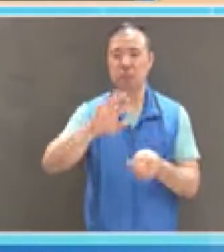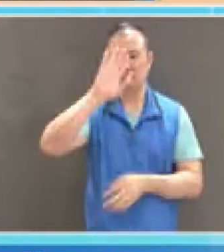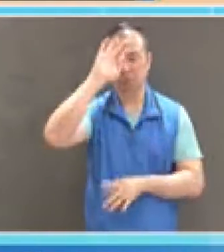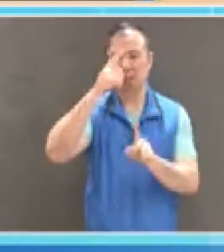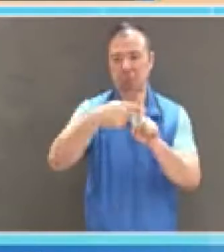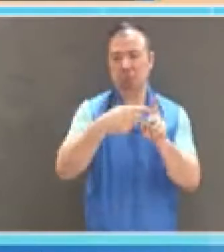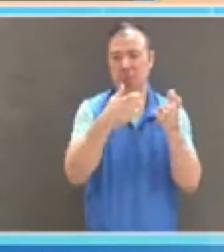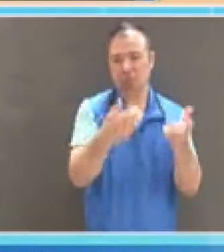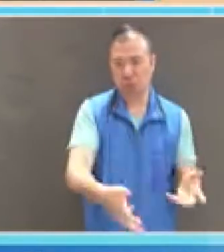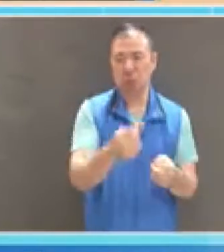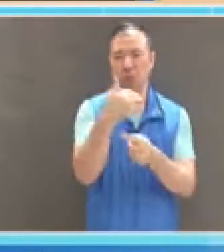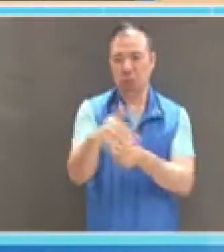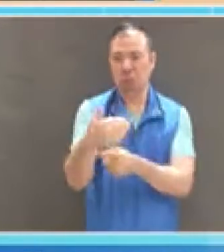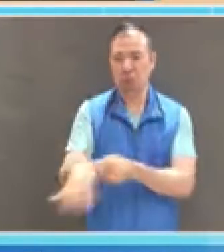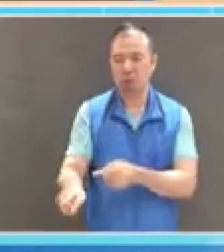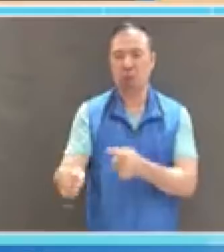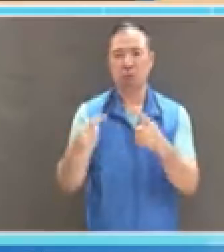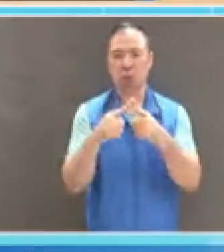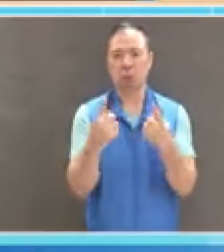们的死亡者，